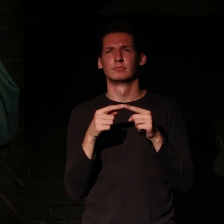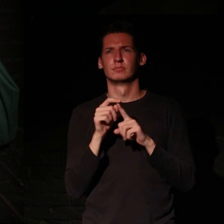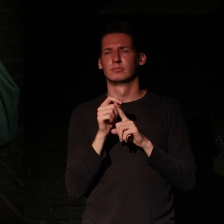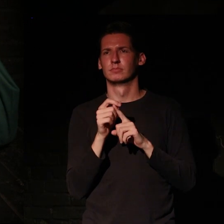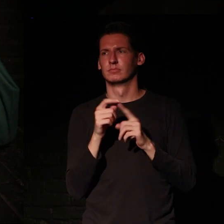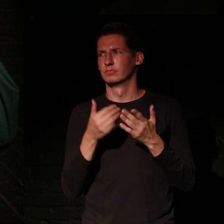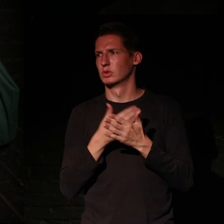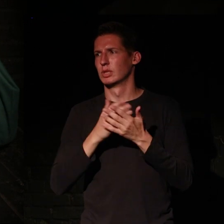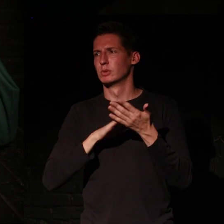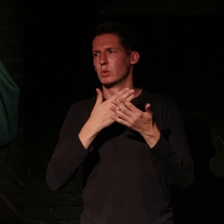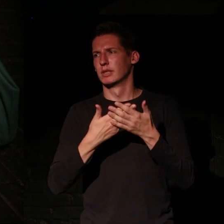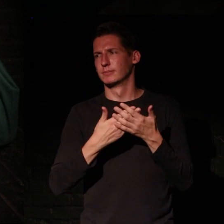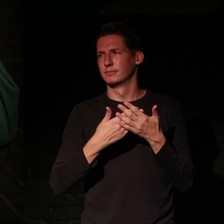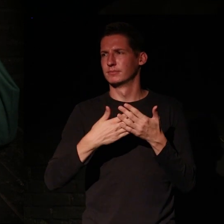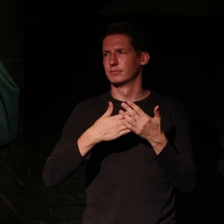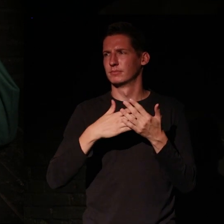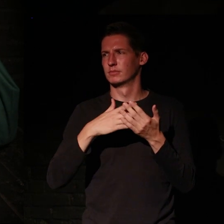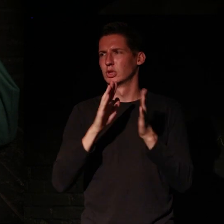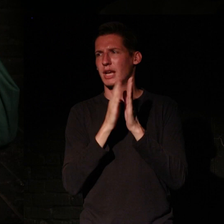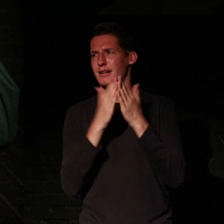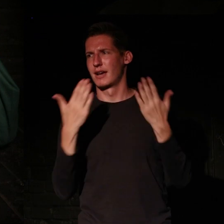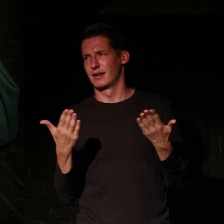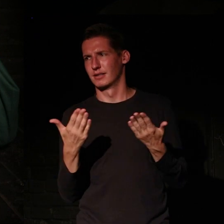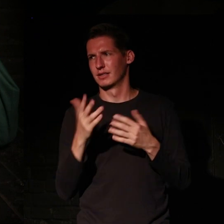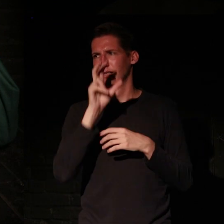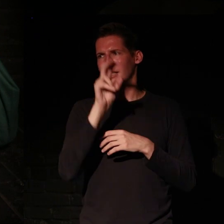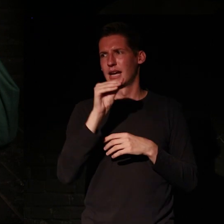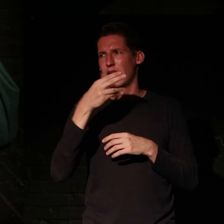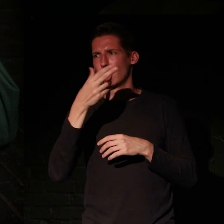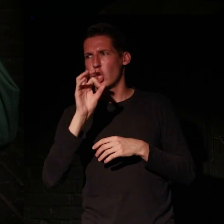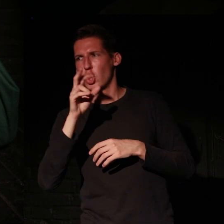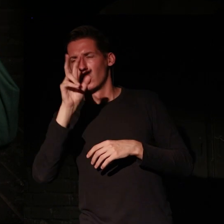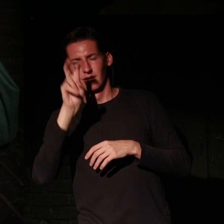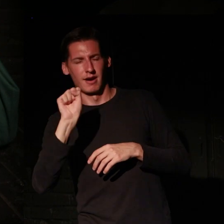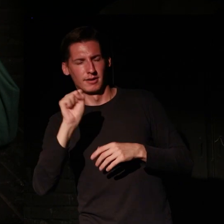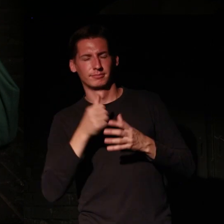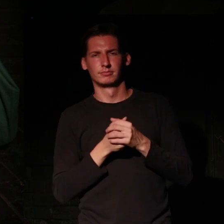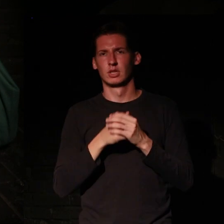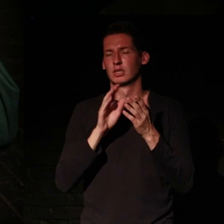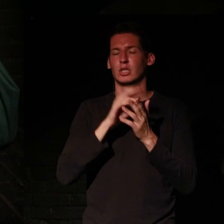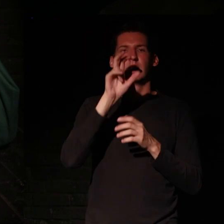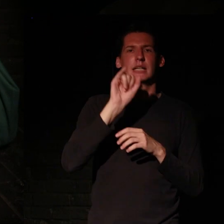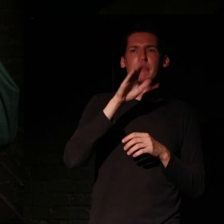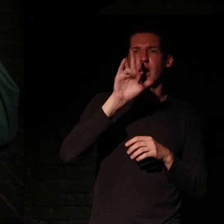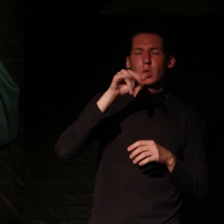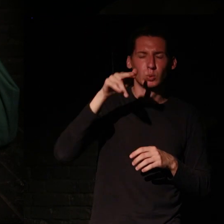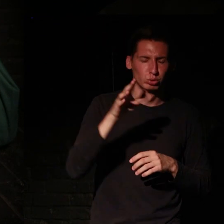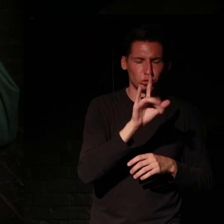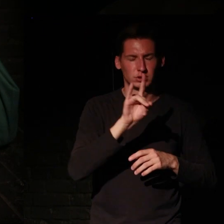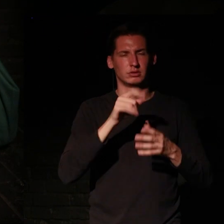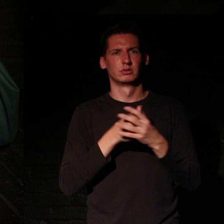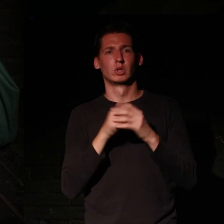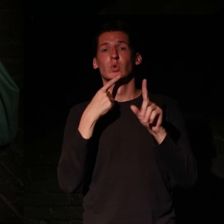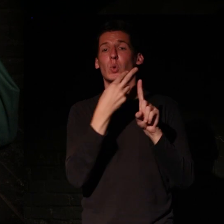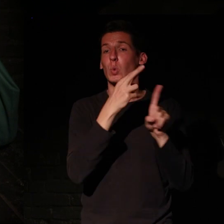Henocha. Tak to jest. Czy Księga Henocha, czy Księga Jubileuszy,